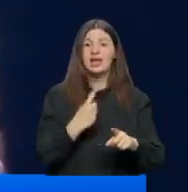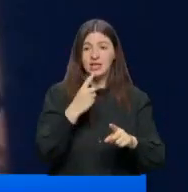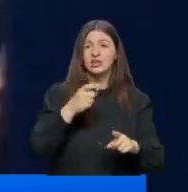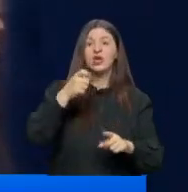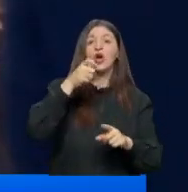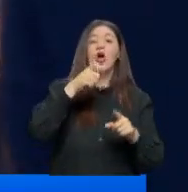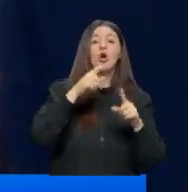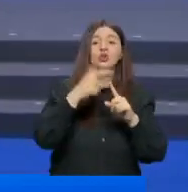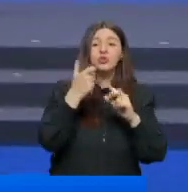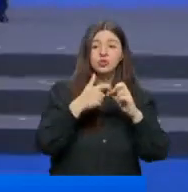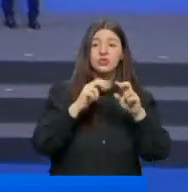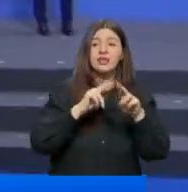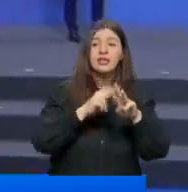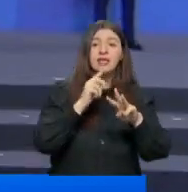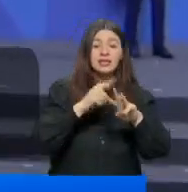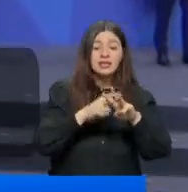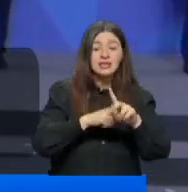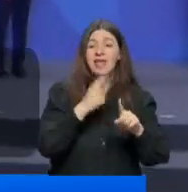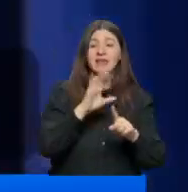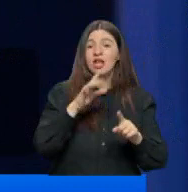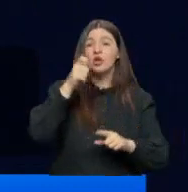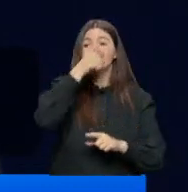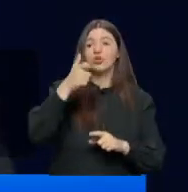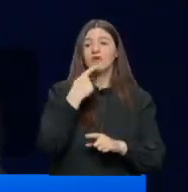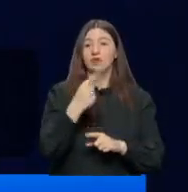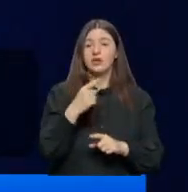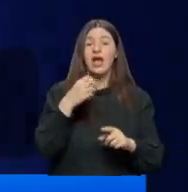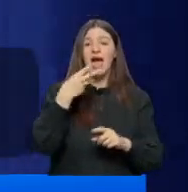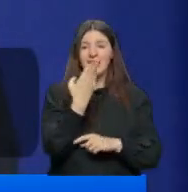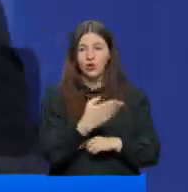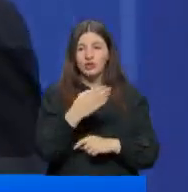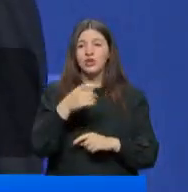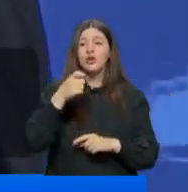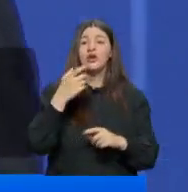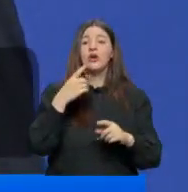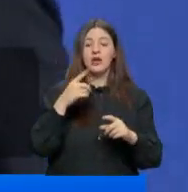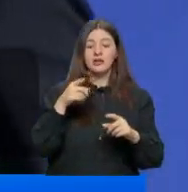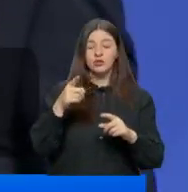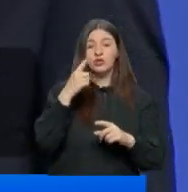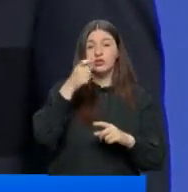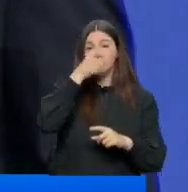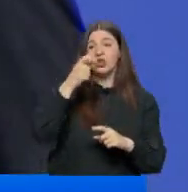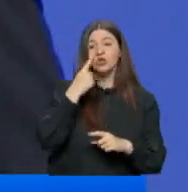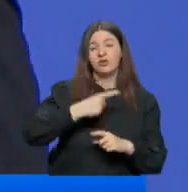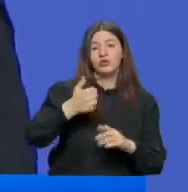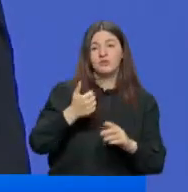Türkiye yerine Türkiye anonsuyla karşılandı. Mr. Recep Tayyip Erdoğan, President of the Republic of